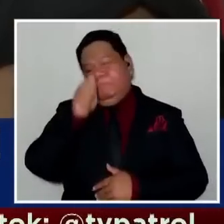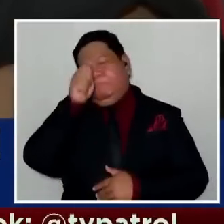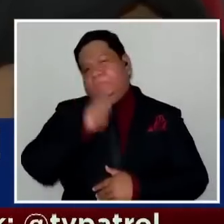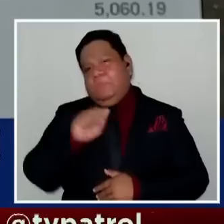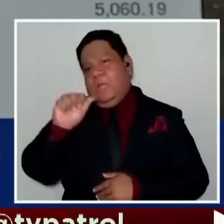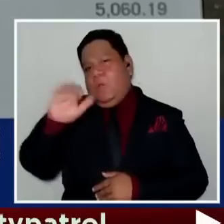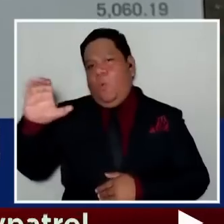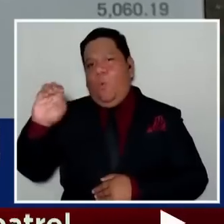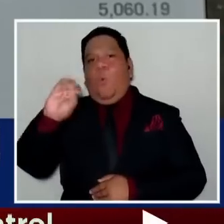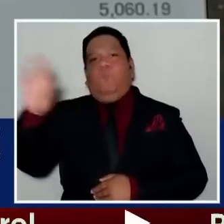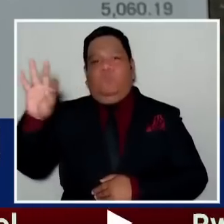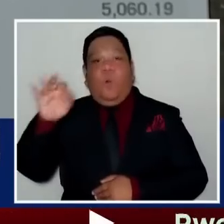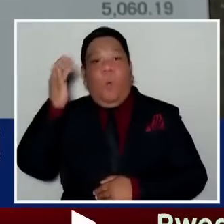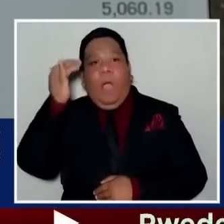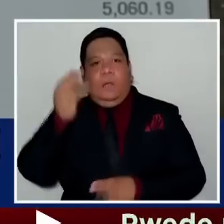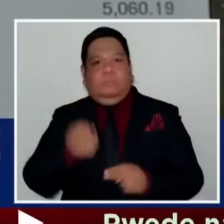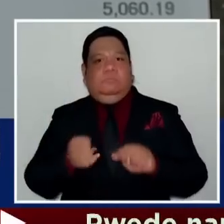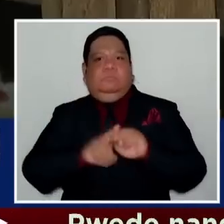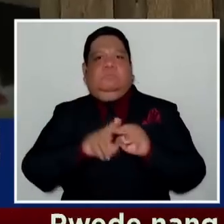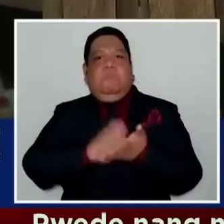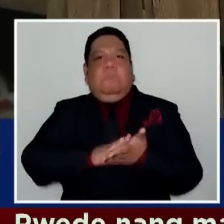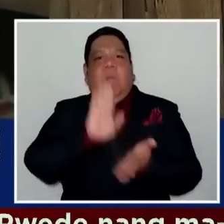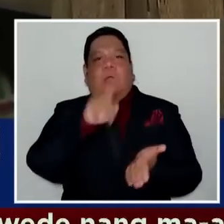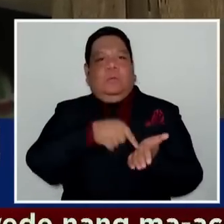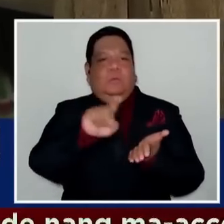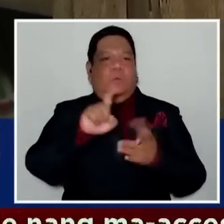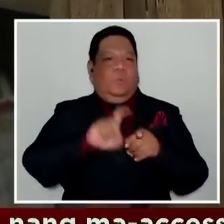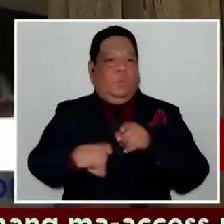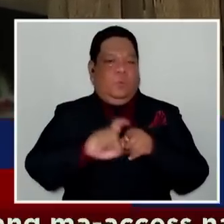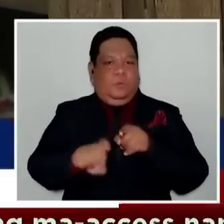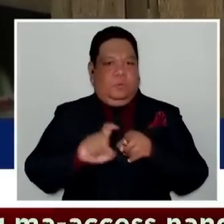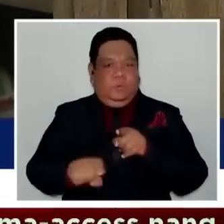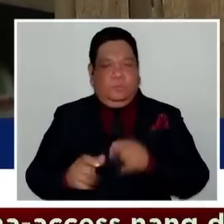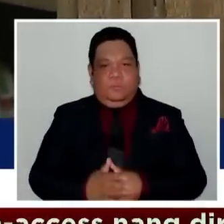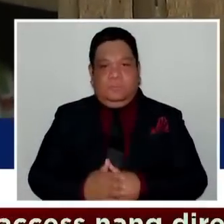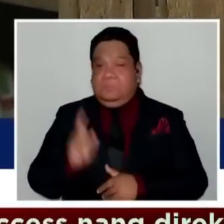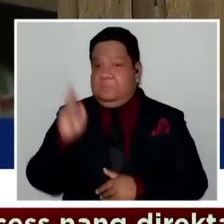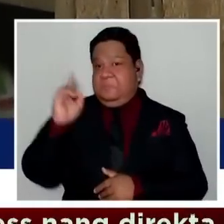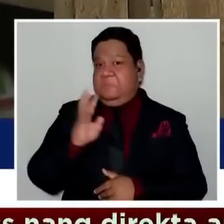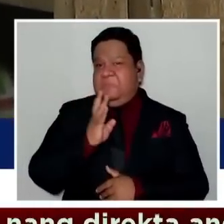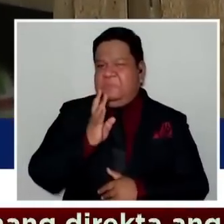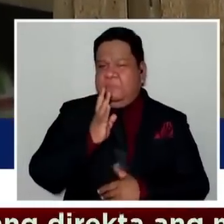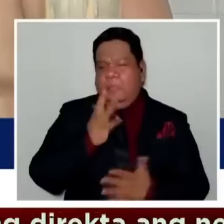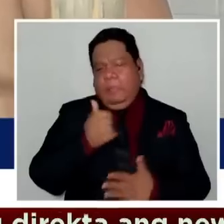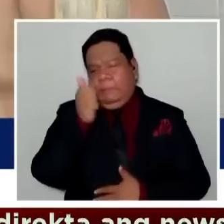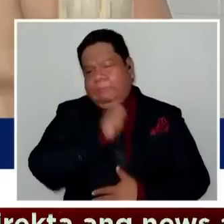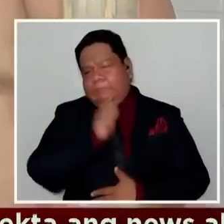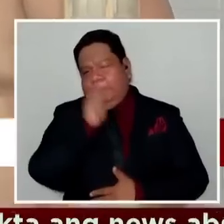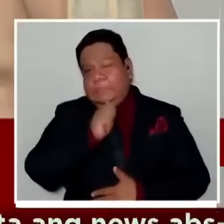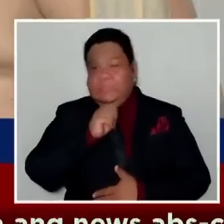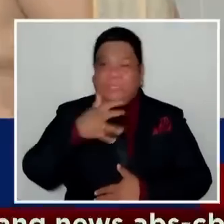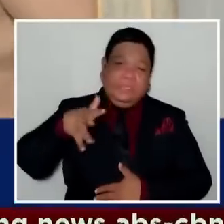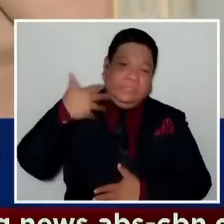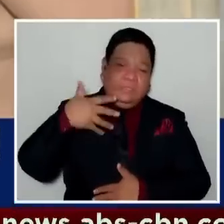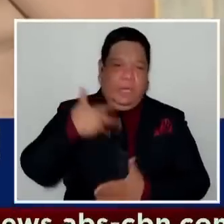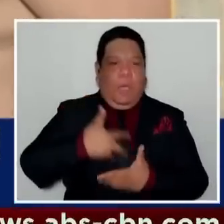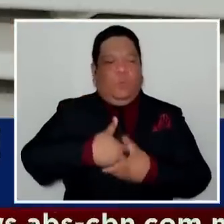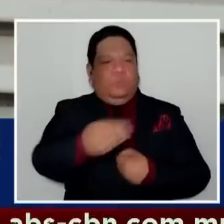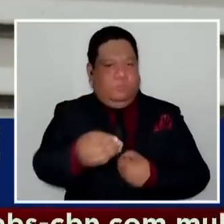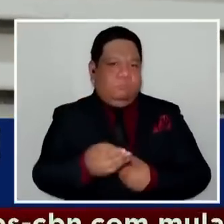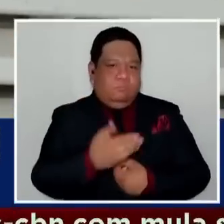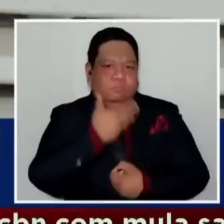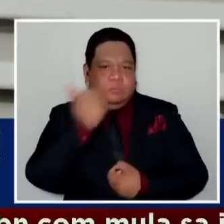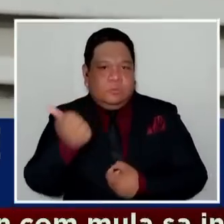bill nila ngayon kumpara noong nakarambuan. Tiis-tiis na lang pag medyo mainit sa labas tambay. Si Mario